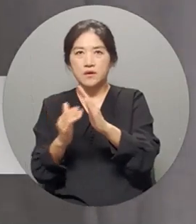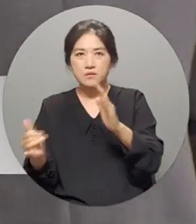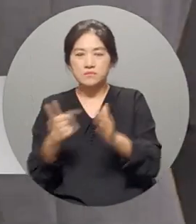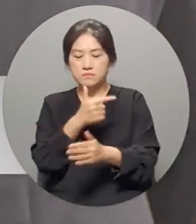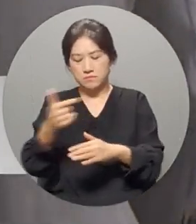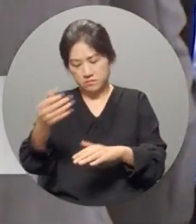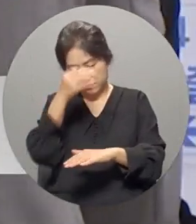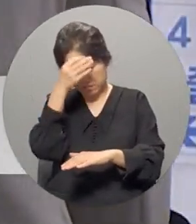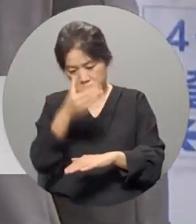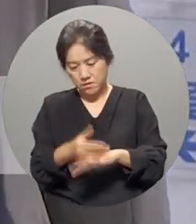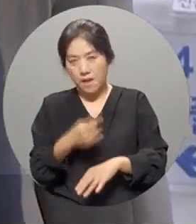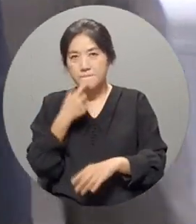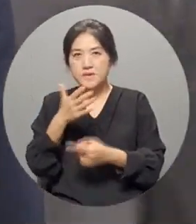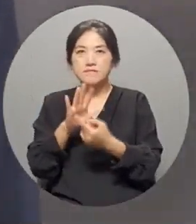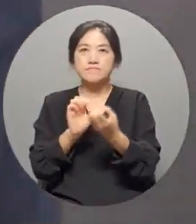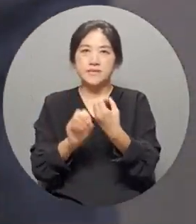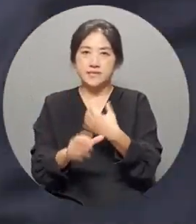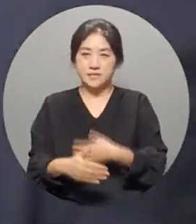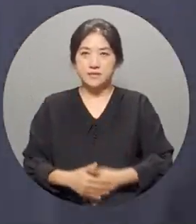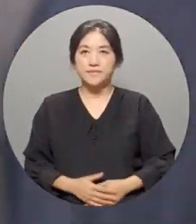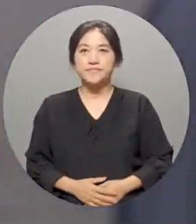대단히 죄송하다고 답했습니다